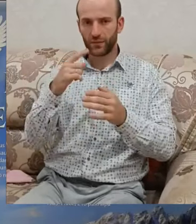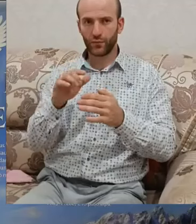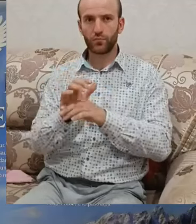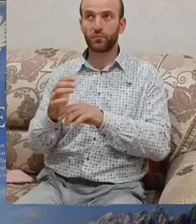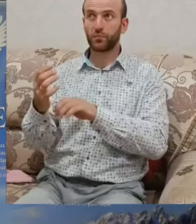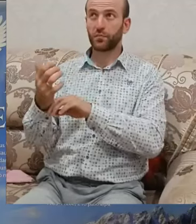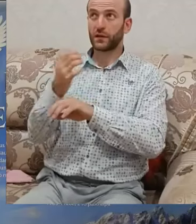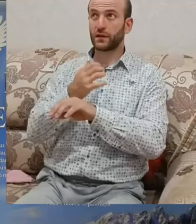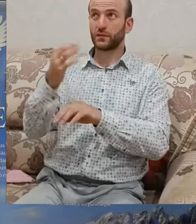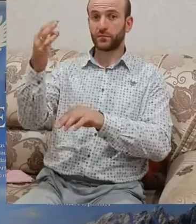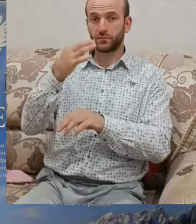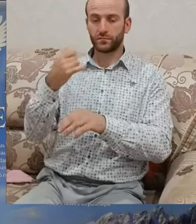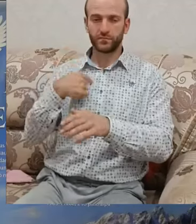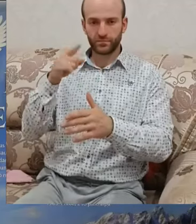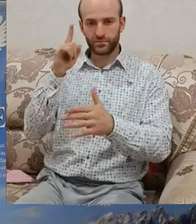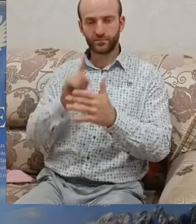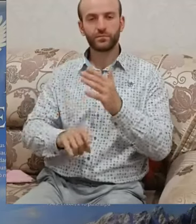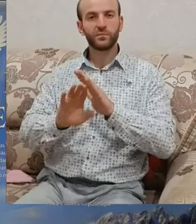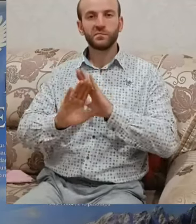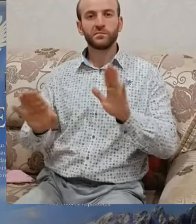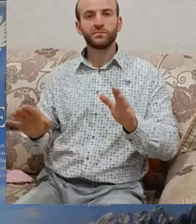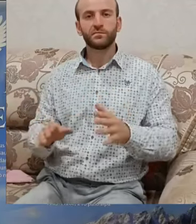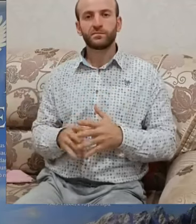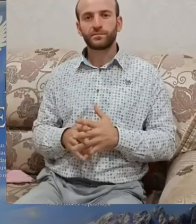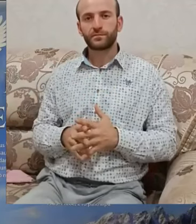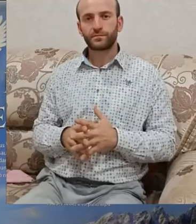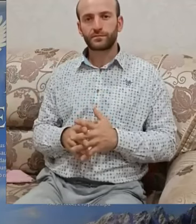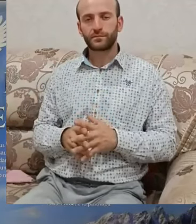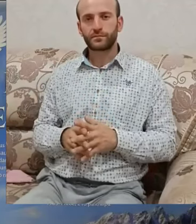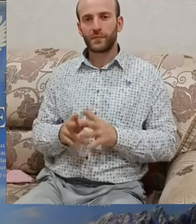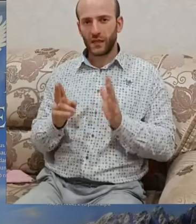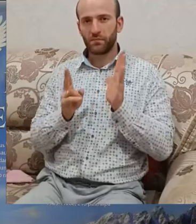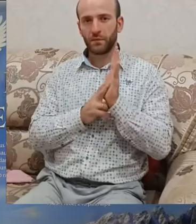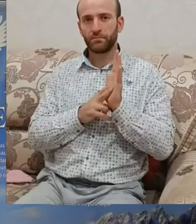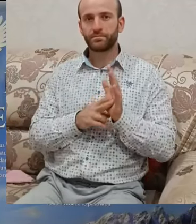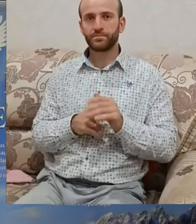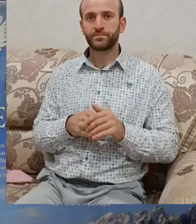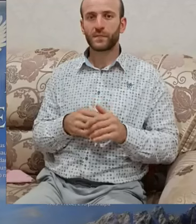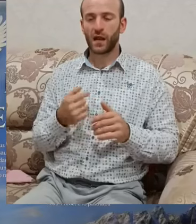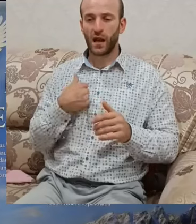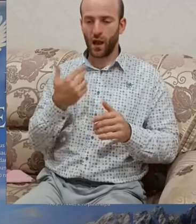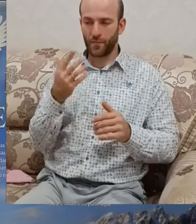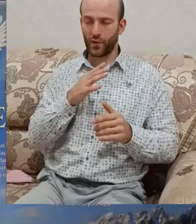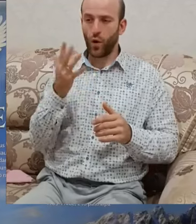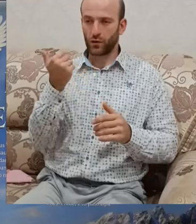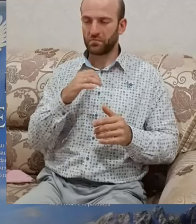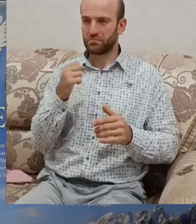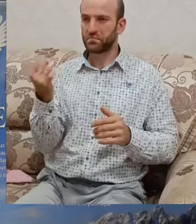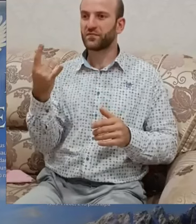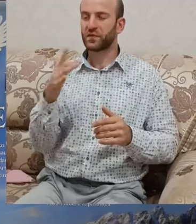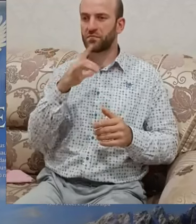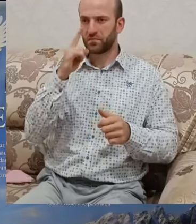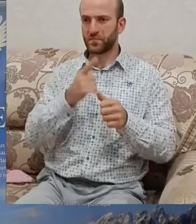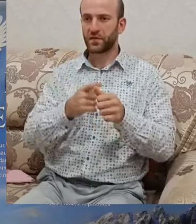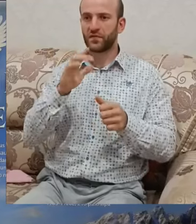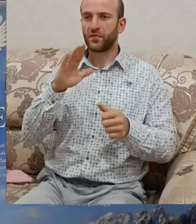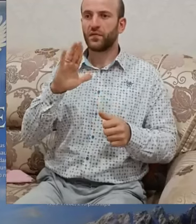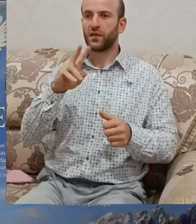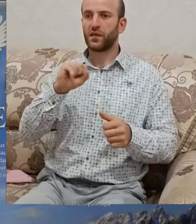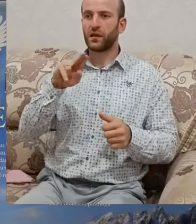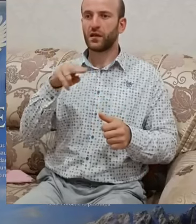Amen. Amen. Когда первый раз встретился с бролю Владимиру. Когда первый раз встретился с братом Владимиром. Jisai citavo